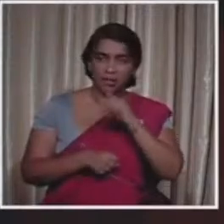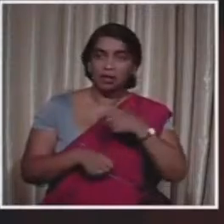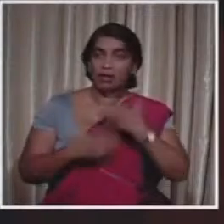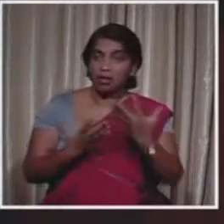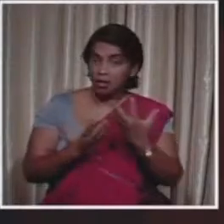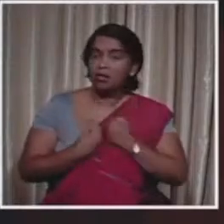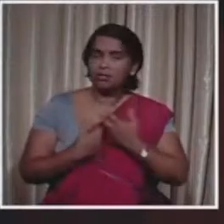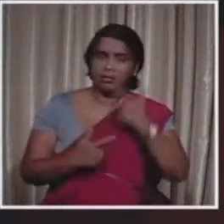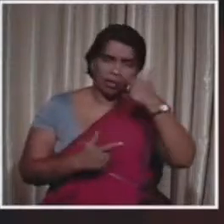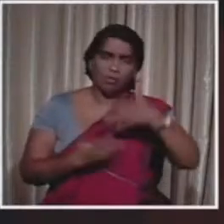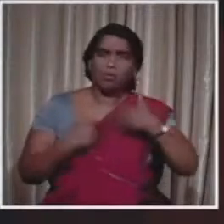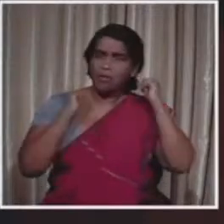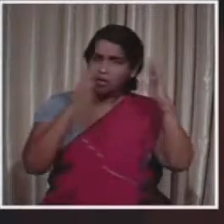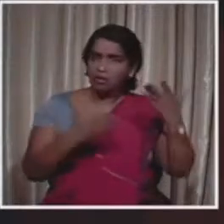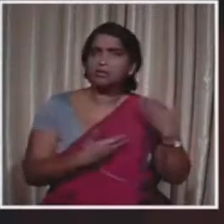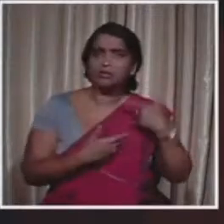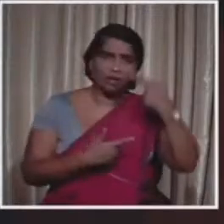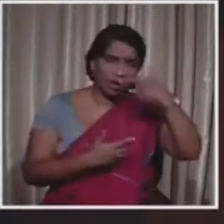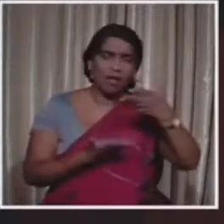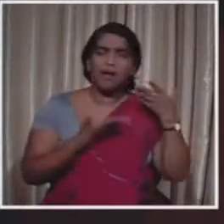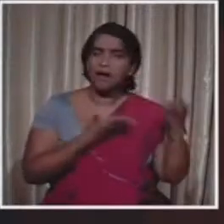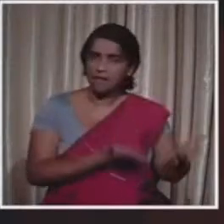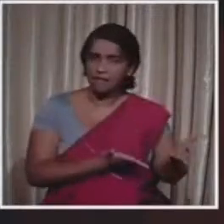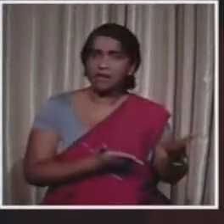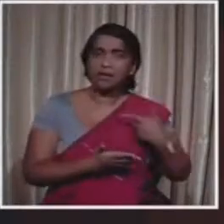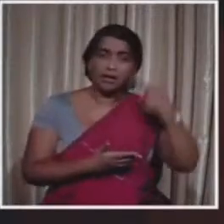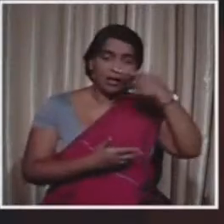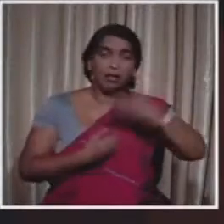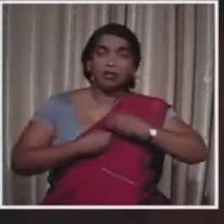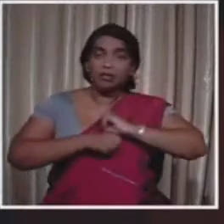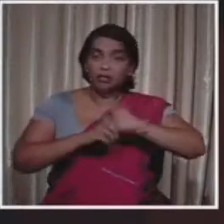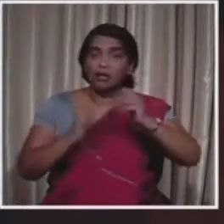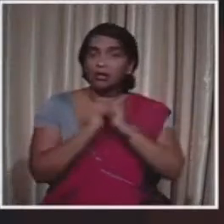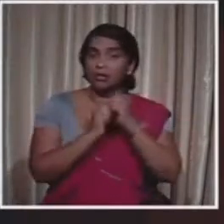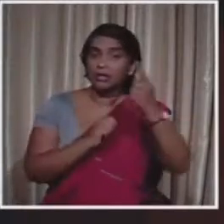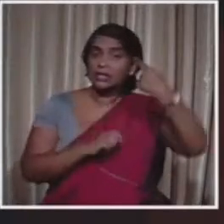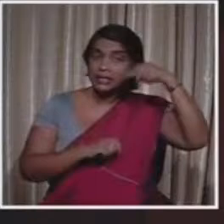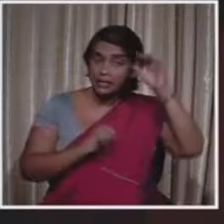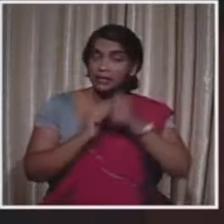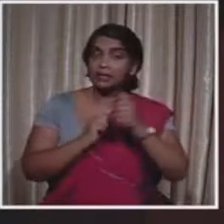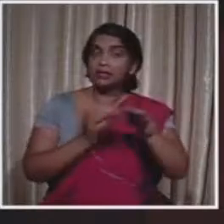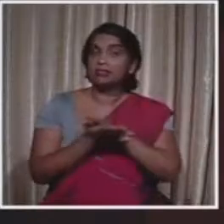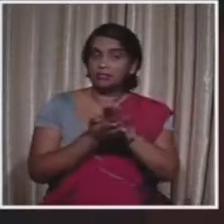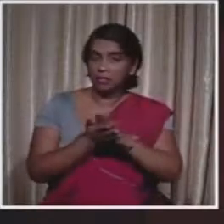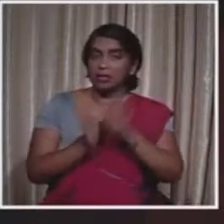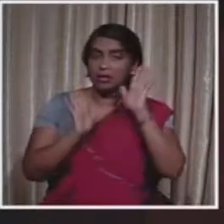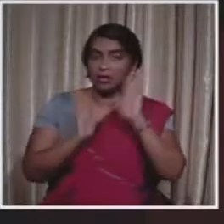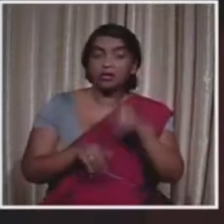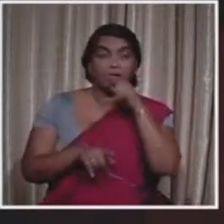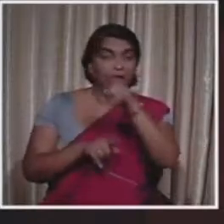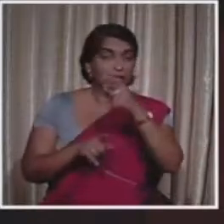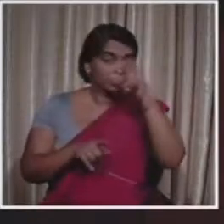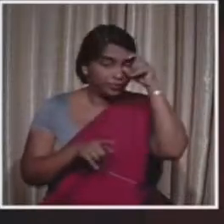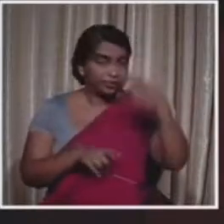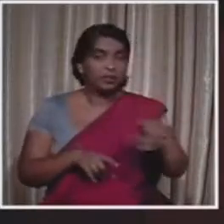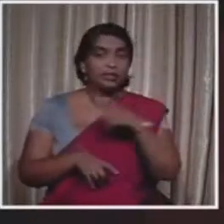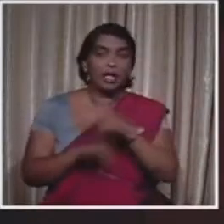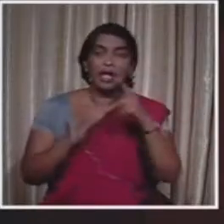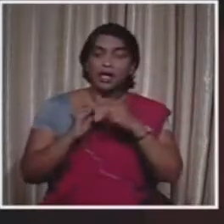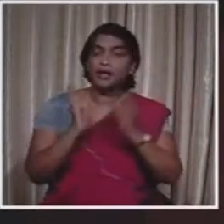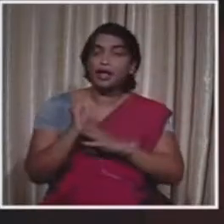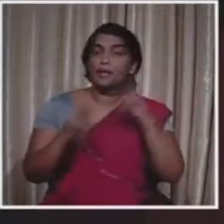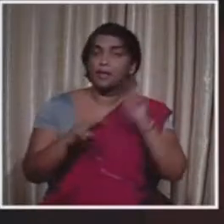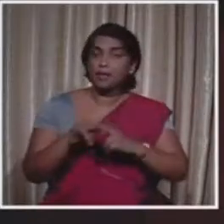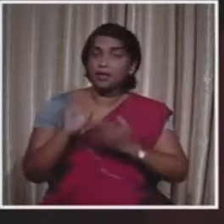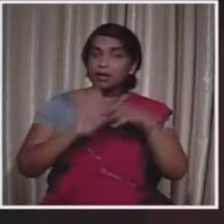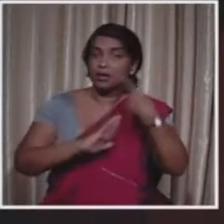තරම් ඉන්ධන තියෙනවා අපිට අවශ්‍ය තරම් ඉන්ධන තියෙනවා ඉන්ධන සැපයුම යථාතත්තර ඊයේ දවසේ පත් කරන්න තිබුණා ඒක ඔබ තමුන්නාසලා දැක්කා IMF එකට ගියාම